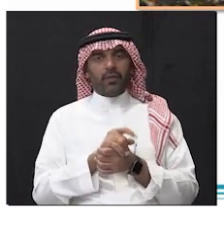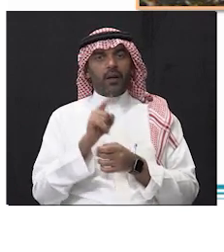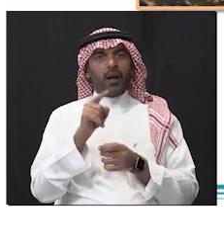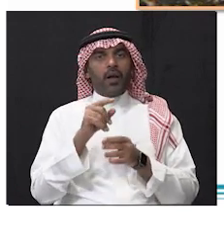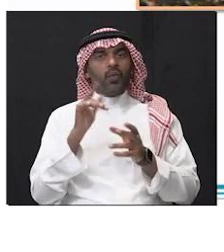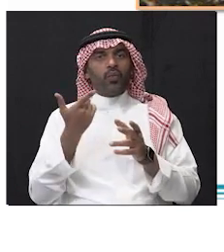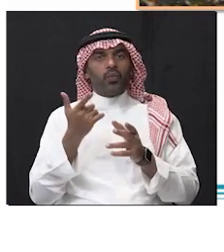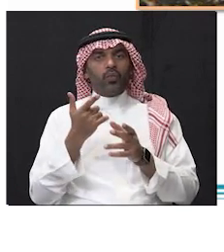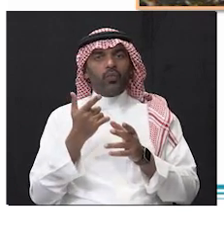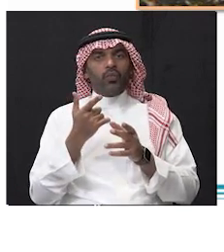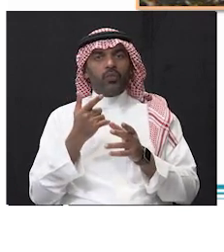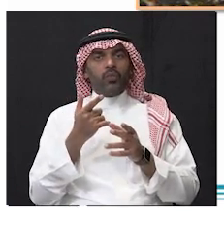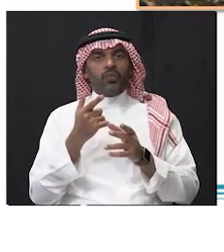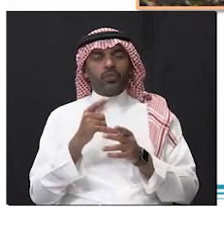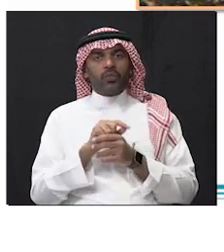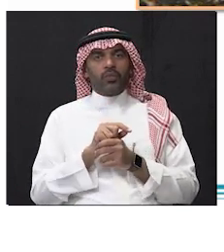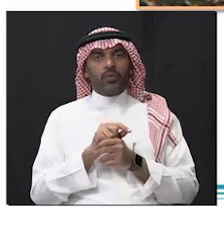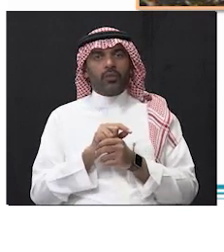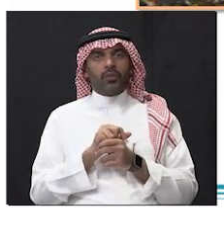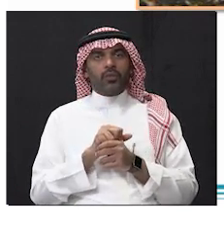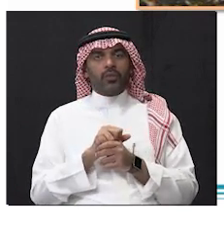يطلق عليها تماثل